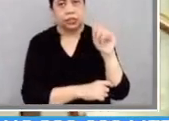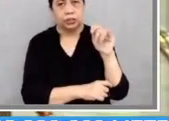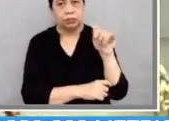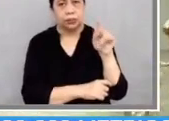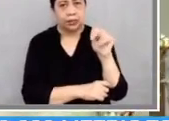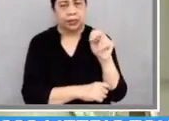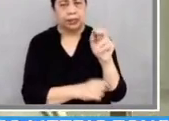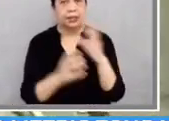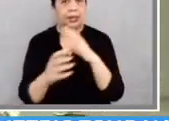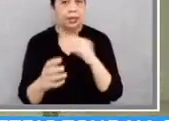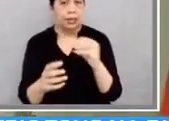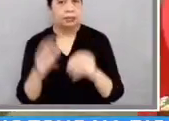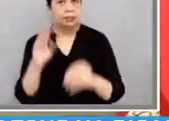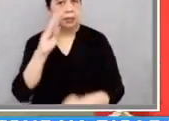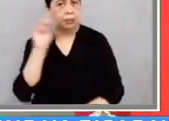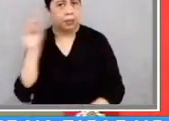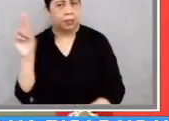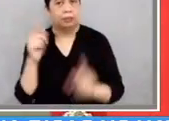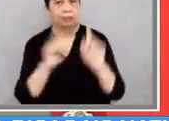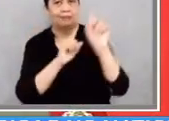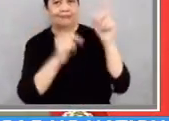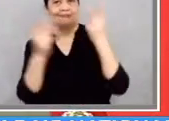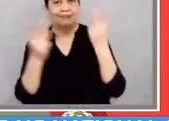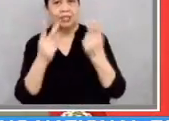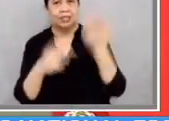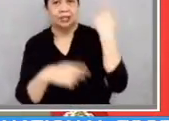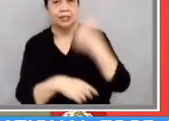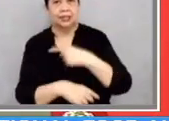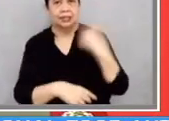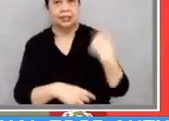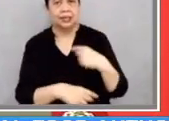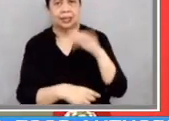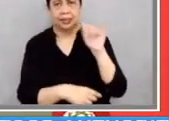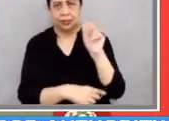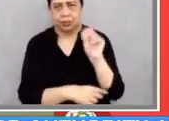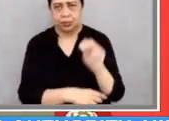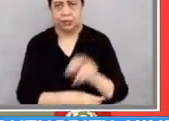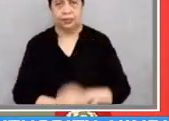Bongbong Marcos sa state visit niya sa China noong Enero.